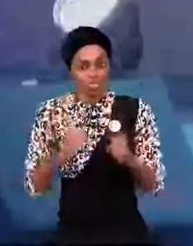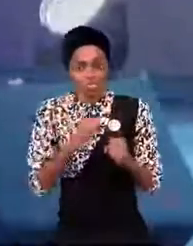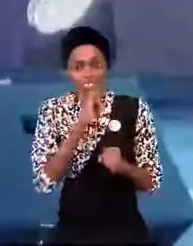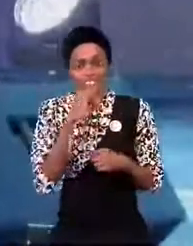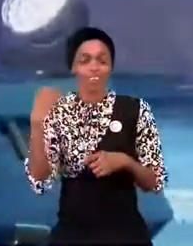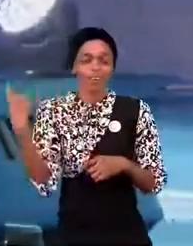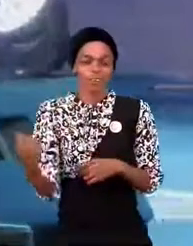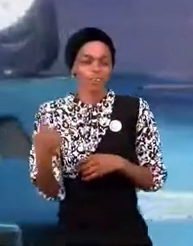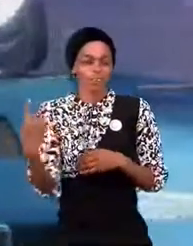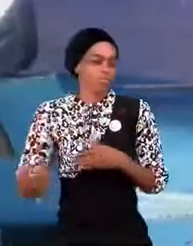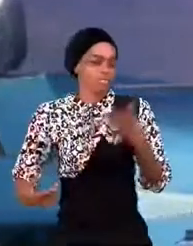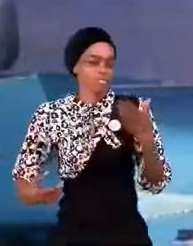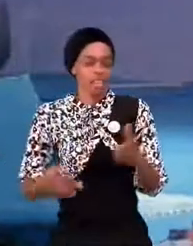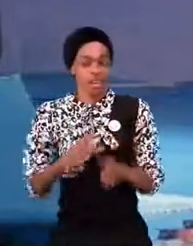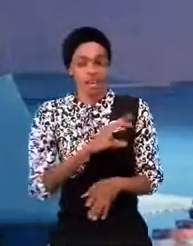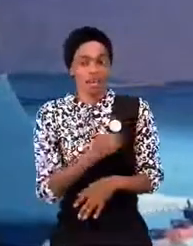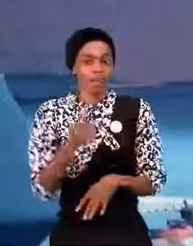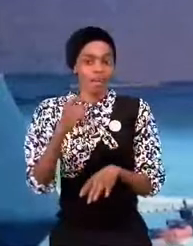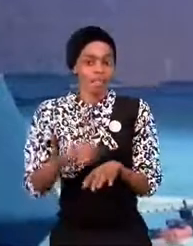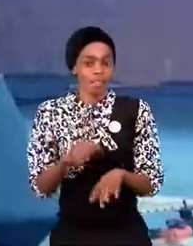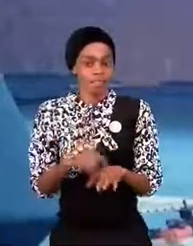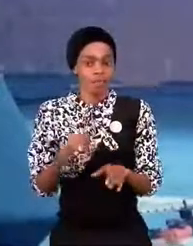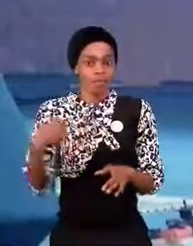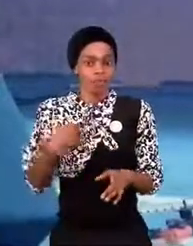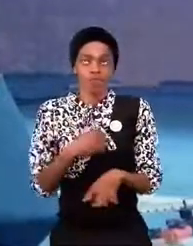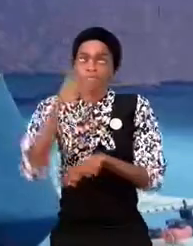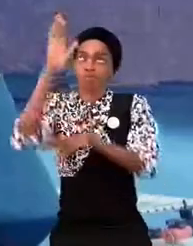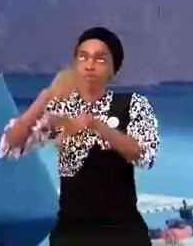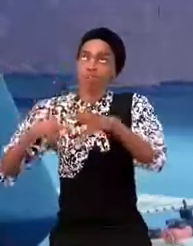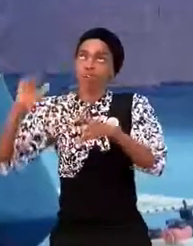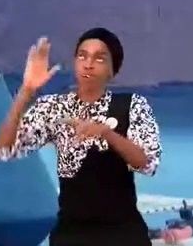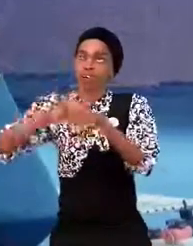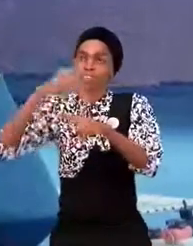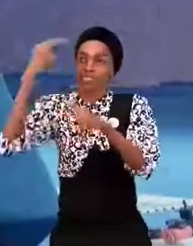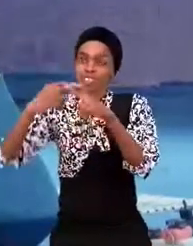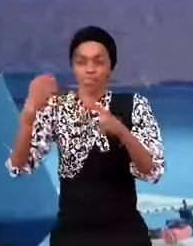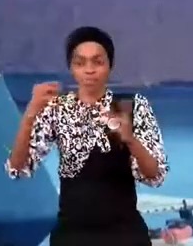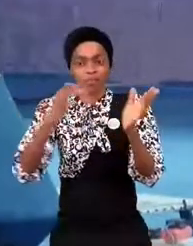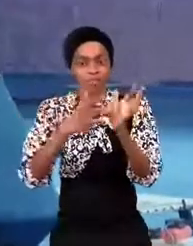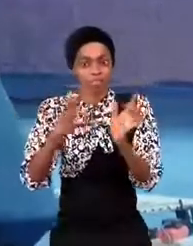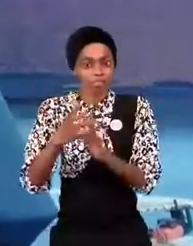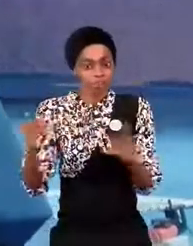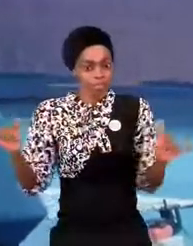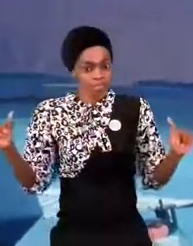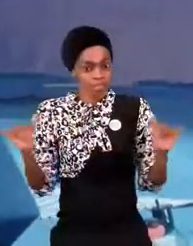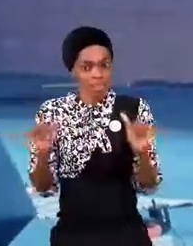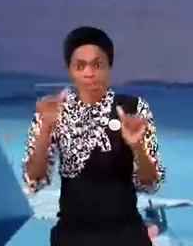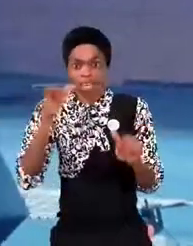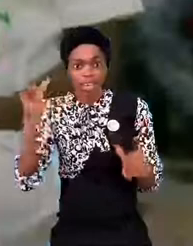Et chaque fois que nous invoquons le nom de Jésus, le même hier, aujourd'hui et